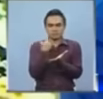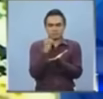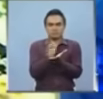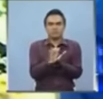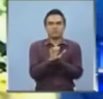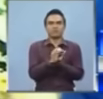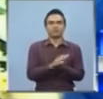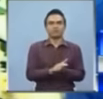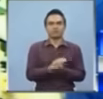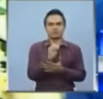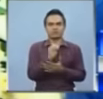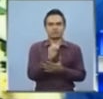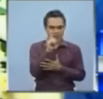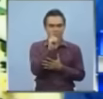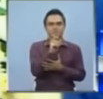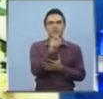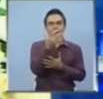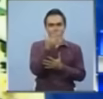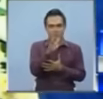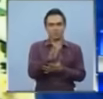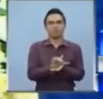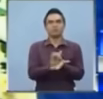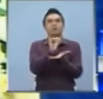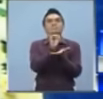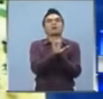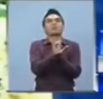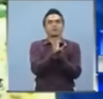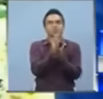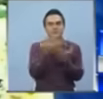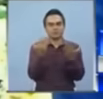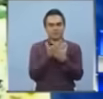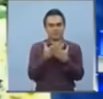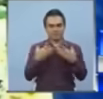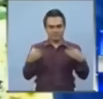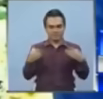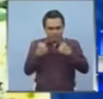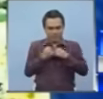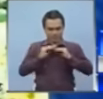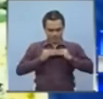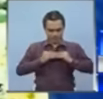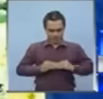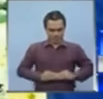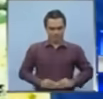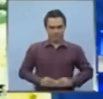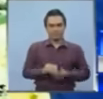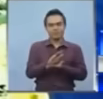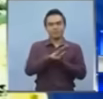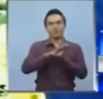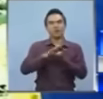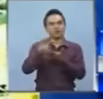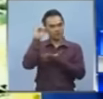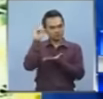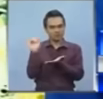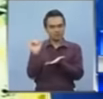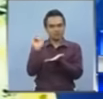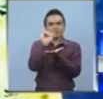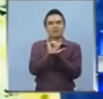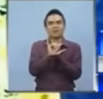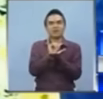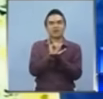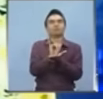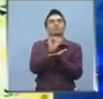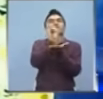เราทราบว่าท่านเสแล้วเราก็จัดการแต่งตัวนะแต่งตัวให้เรียบร้อยเสร็จเราก็ขึ้นรถมาโดยท่านก็นอน